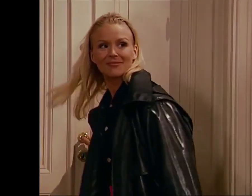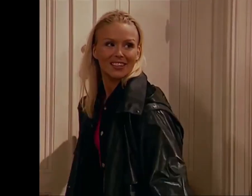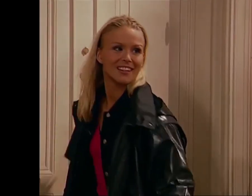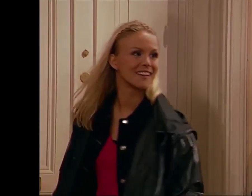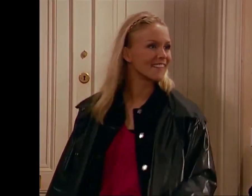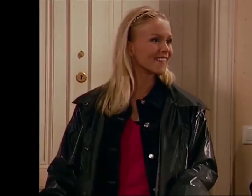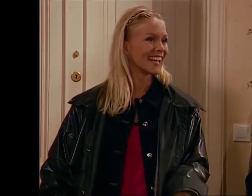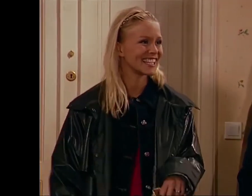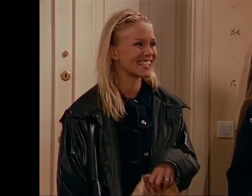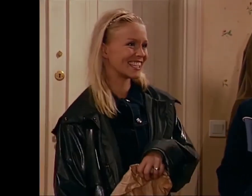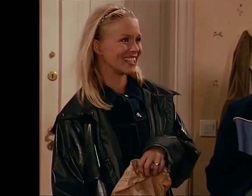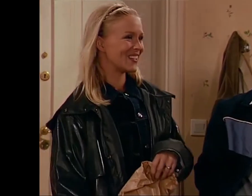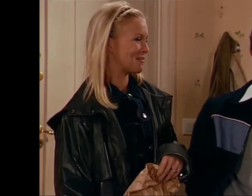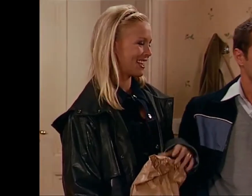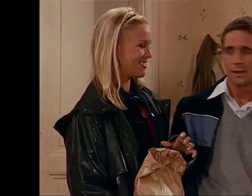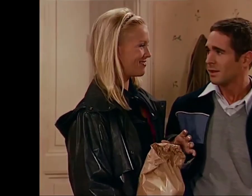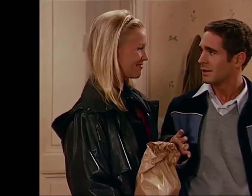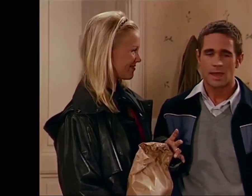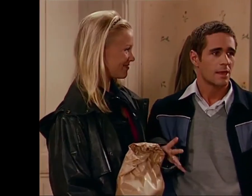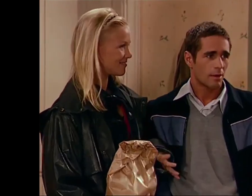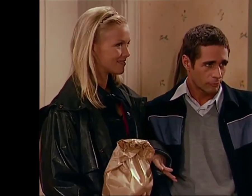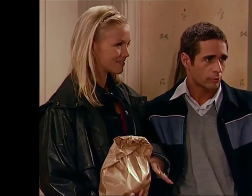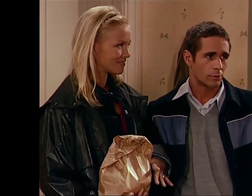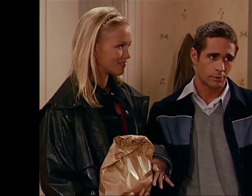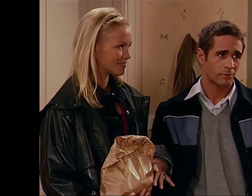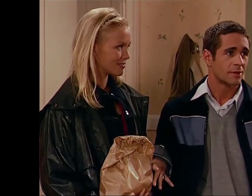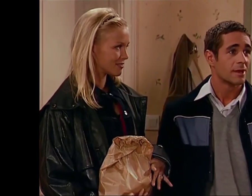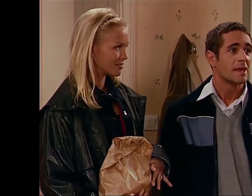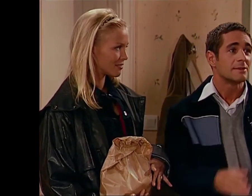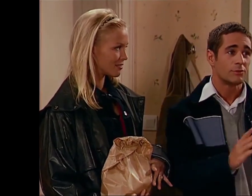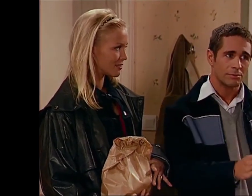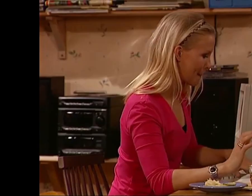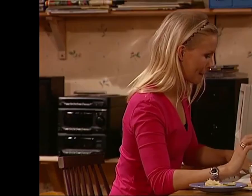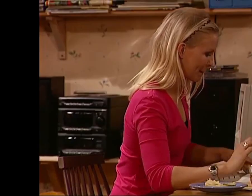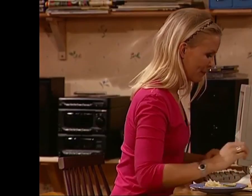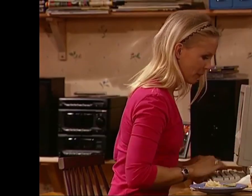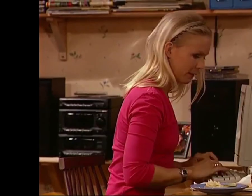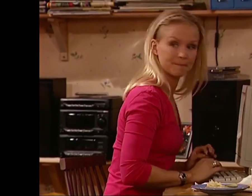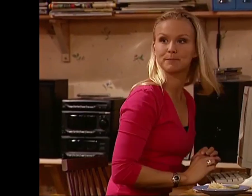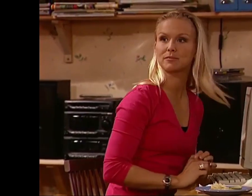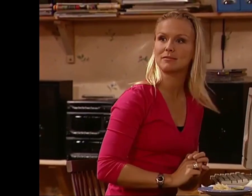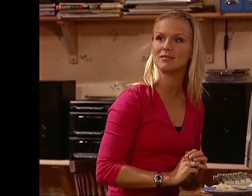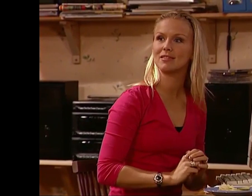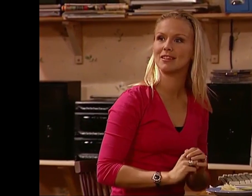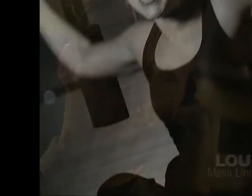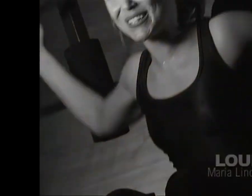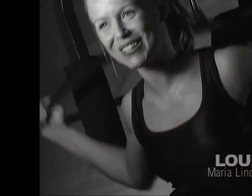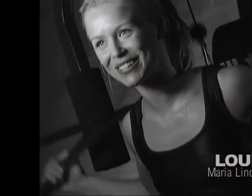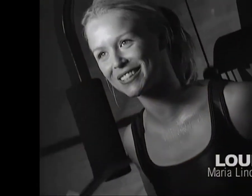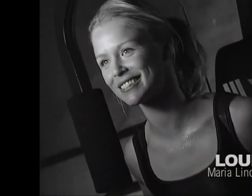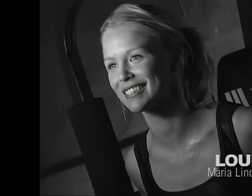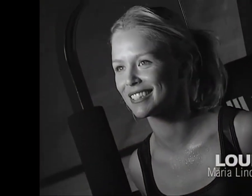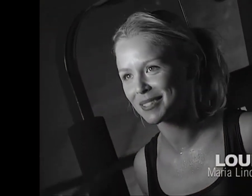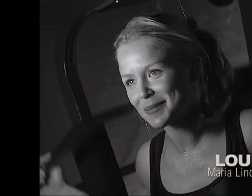filmer och tv-serier. Bland annat så hade jag för många år sedan en stor huvudroll i det som då var Sveriges största